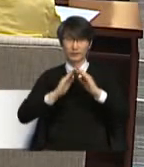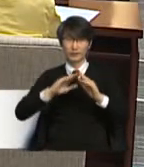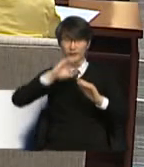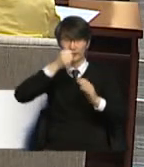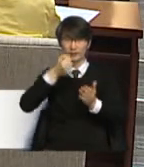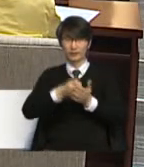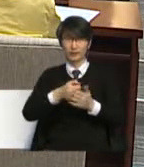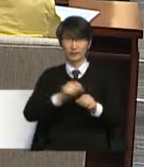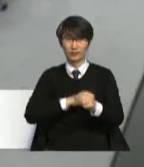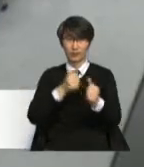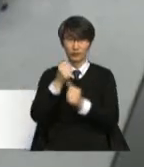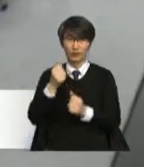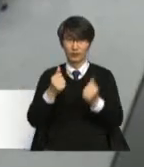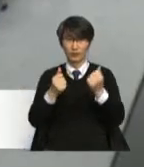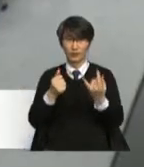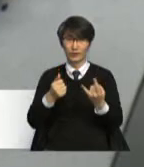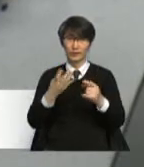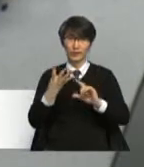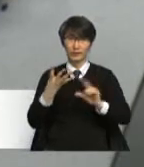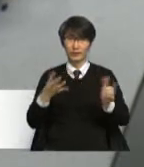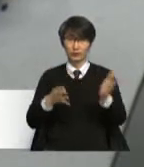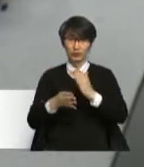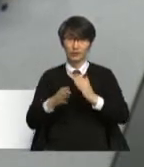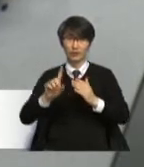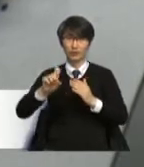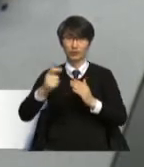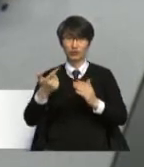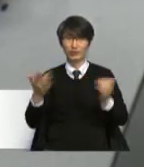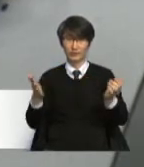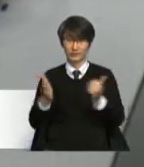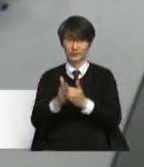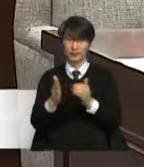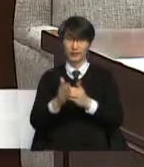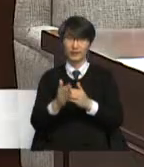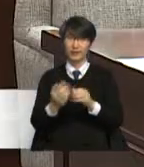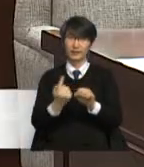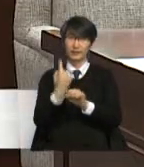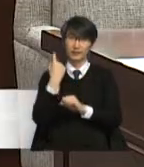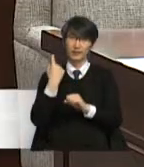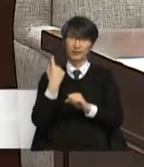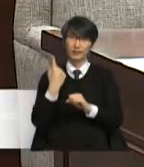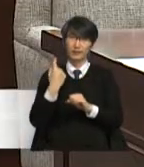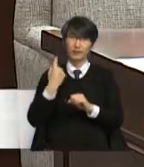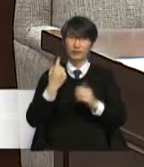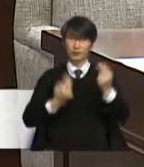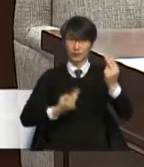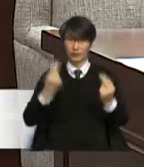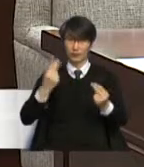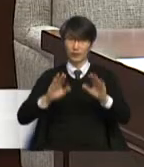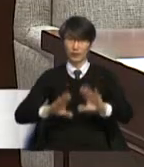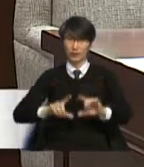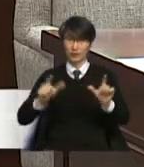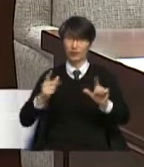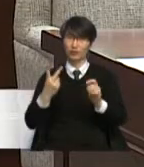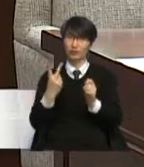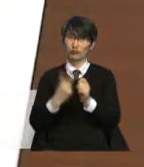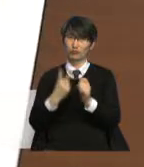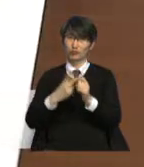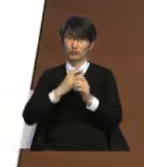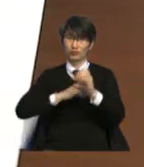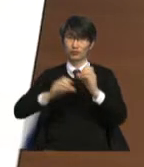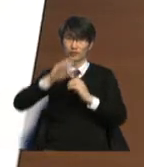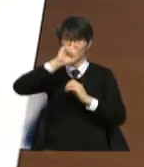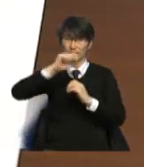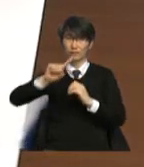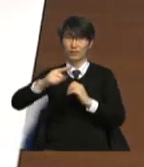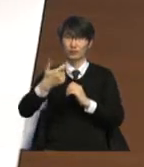예산결산특별위원회 는 오늘 4일 부터 16일까지 지난해 회계연도 결산 1과 올해 두번째 추가경정 인